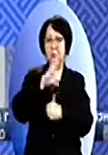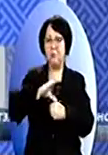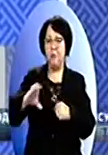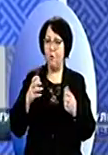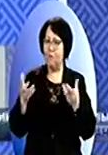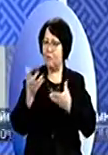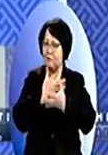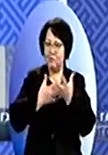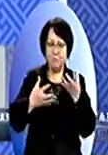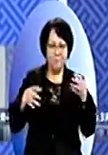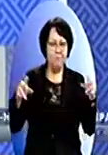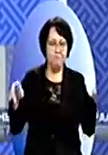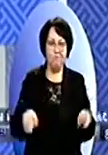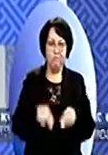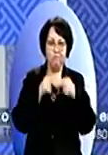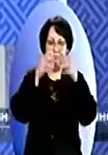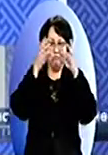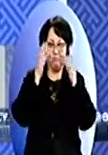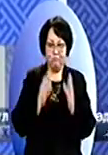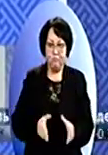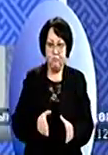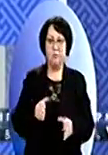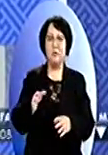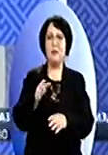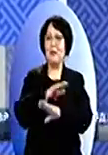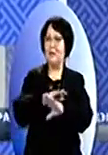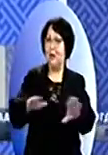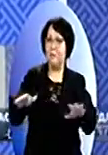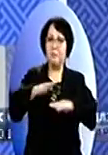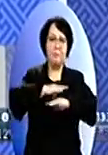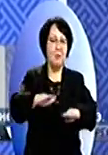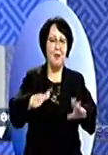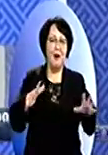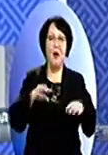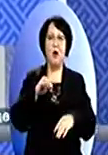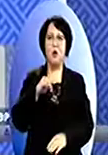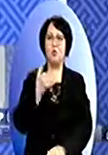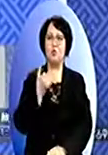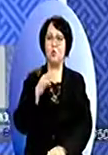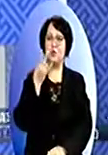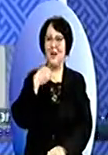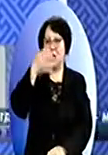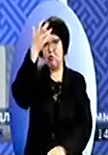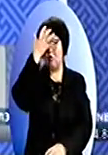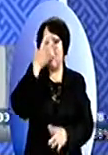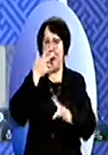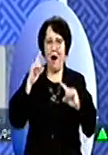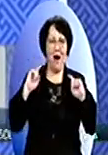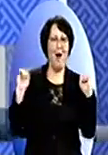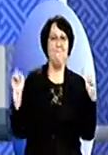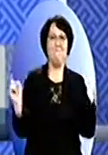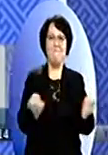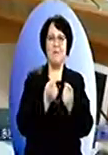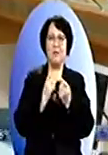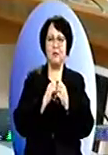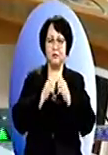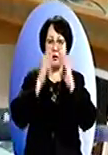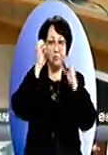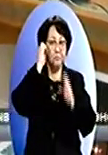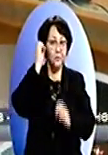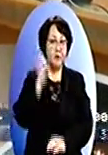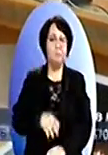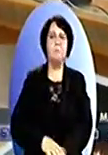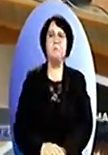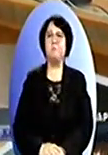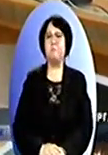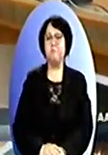эцлэгдсэн юм газруудыг тусгай хамгаалалтын одоо хил хязгаарыг өргөтгөн шинээр авсан гэдгийг таавуудад дуулгая.